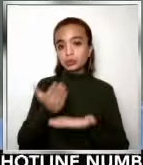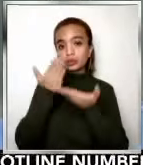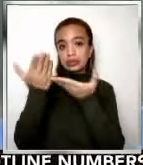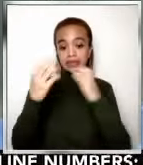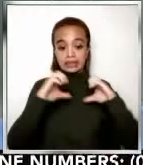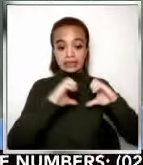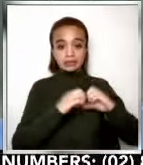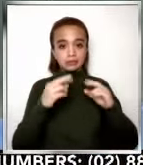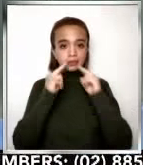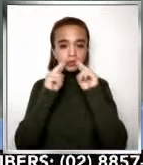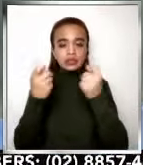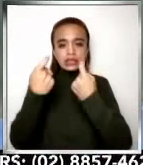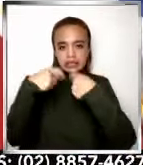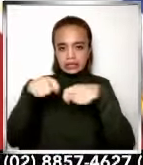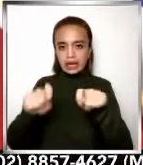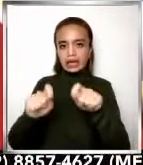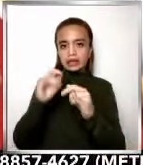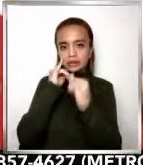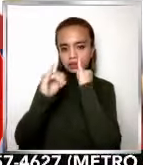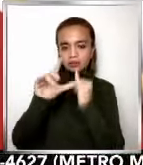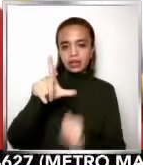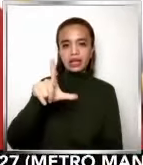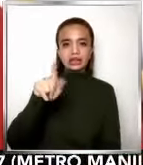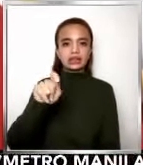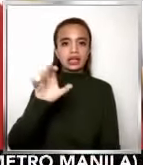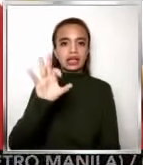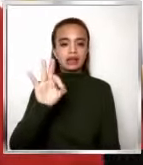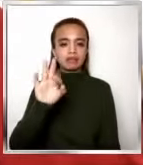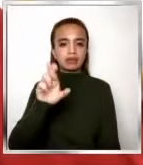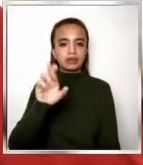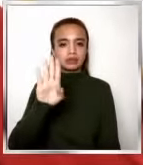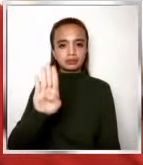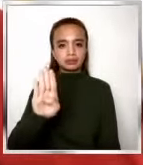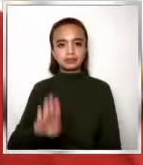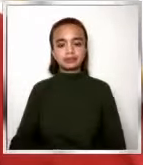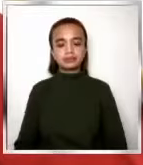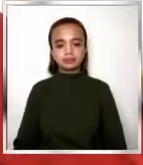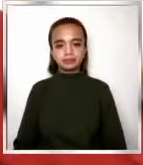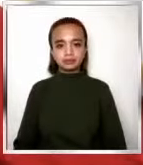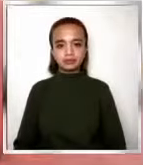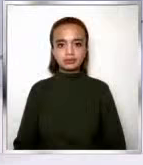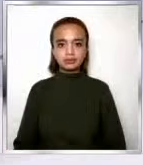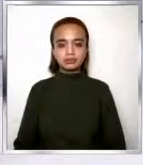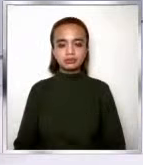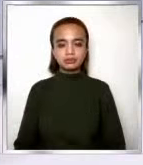ng LTFRB ukol dito. Bernadette Reyes, Nakatutok, 24 Oras.